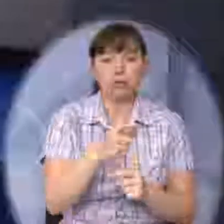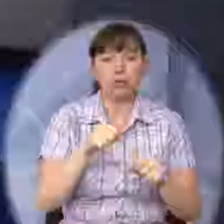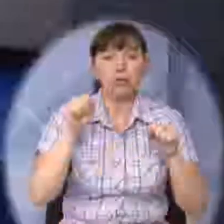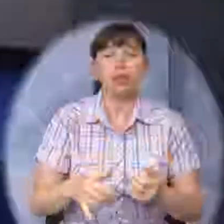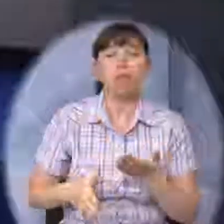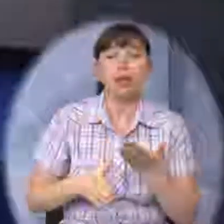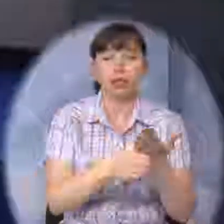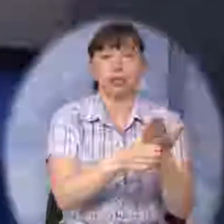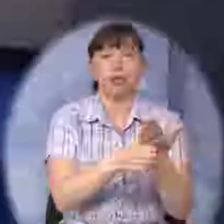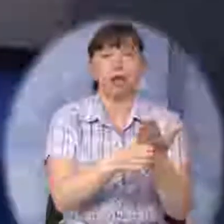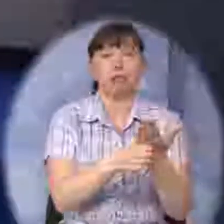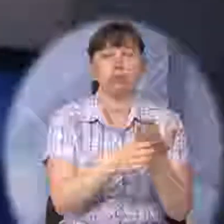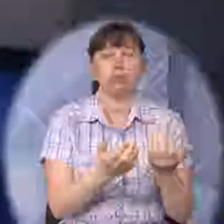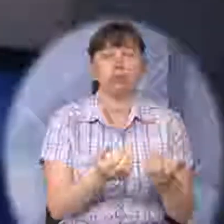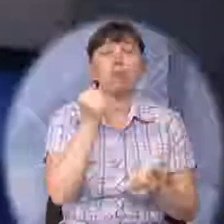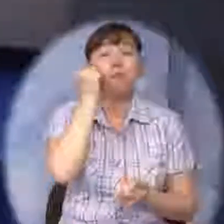asista